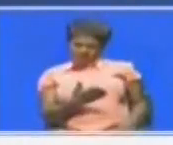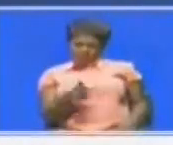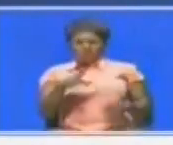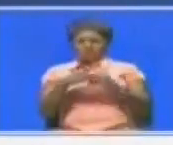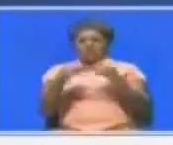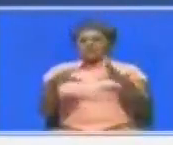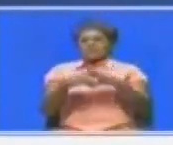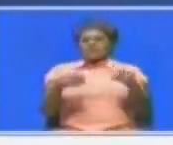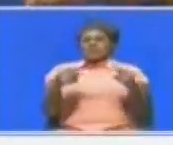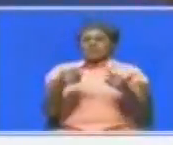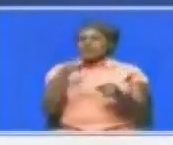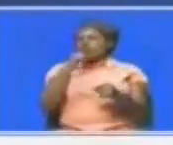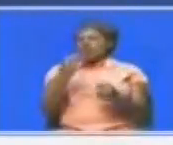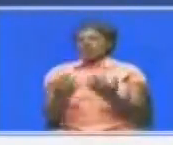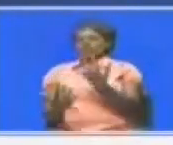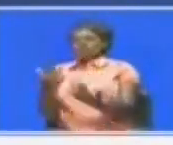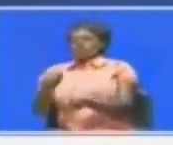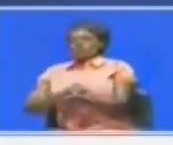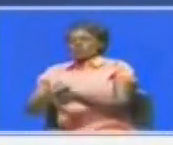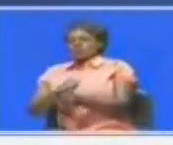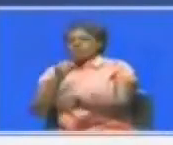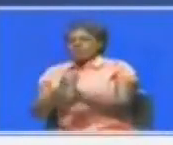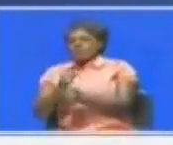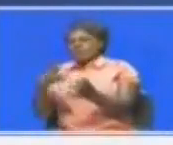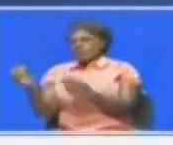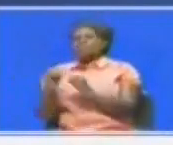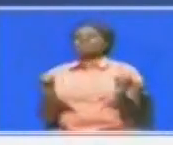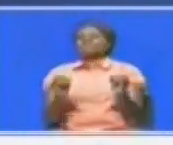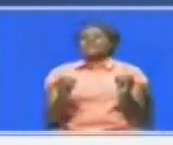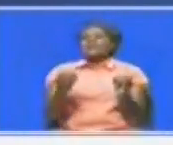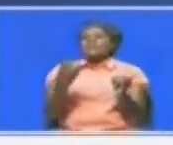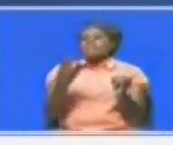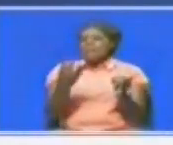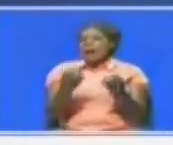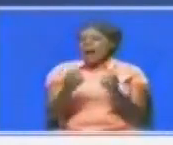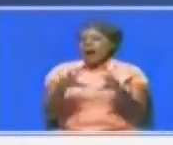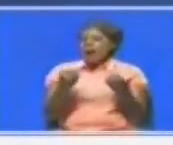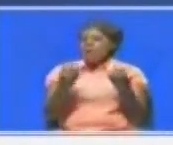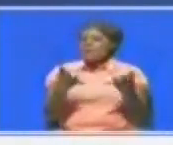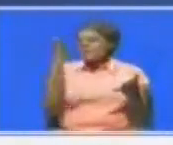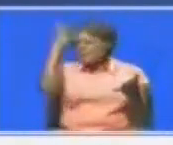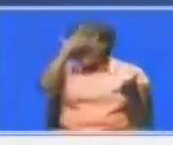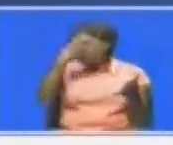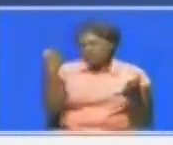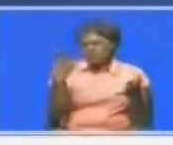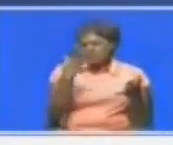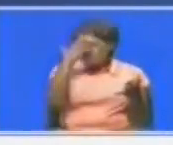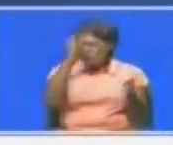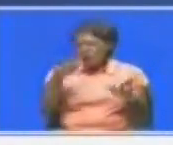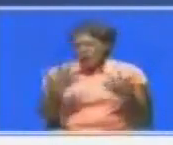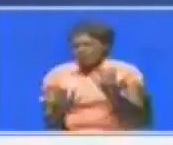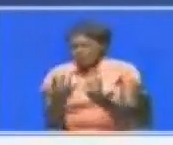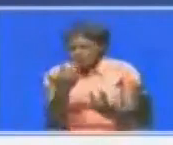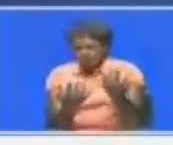comfortable. Lakini sio kusema oh pika fua ndio namfanya anaenda nje. Wanaume wengi wangapi wako na mabibi warembo, bibi anajua kupika kila kitu,